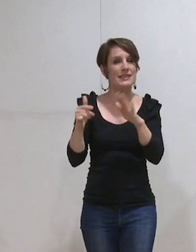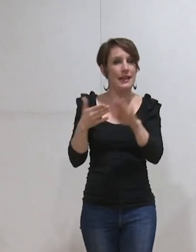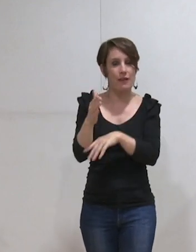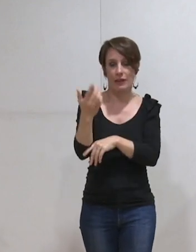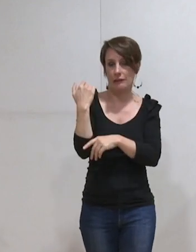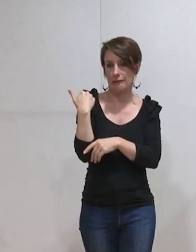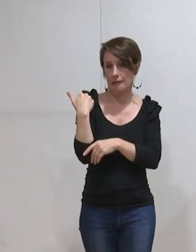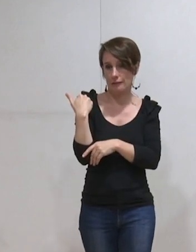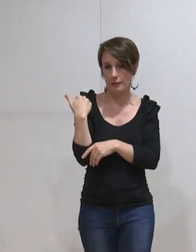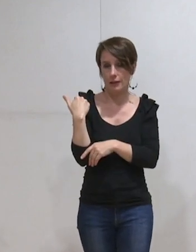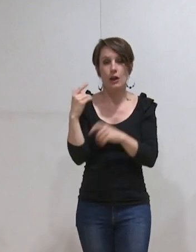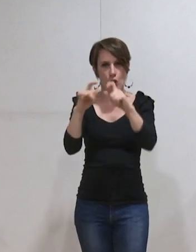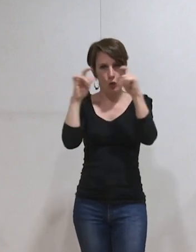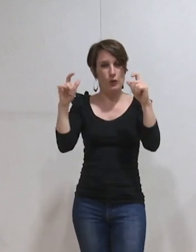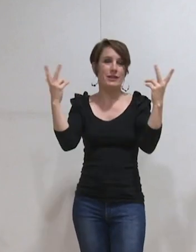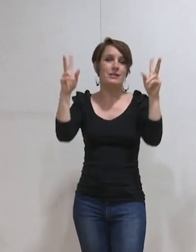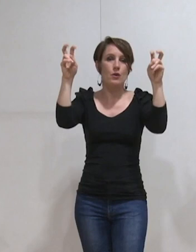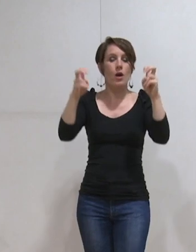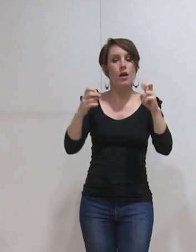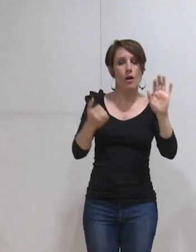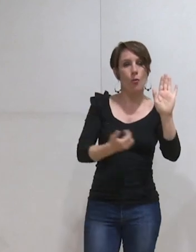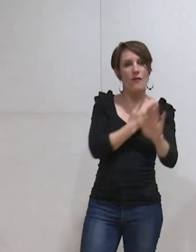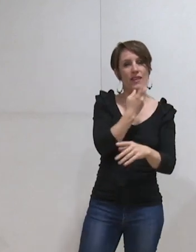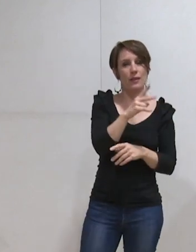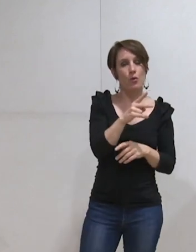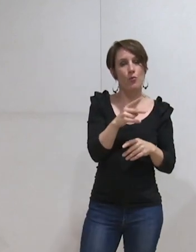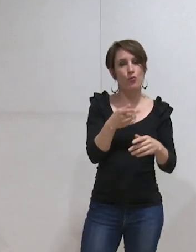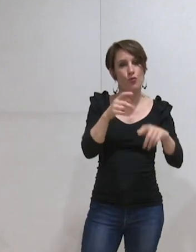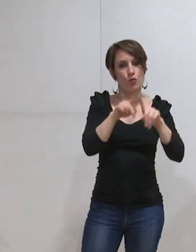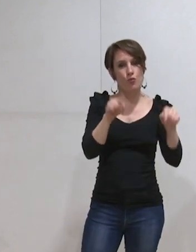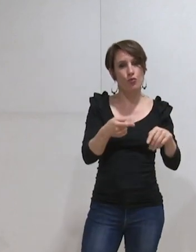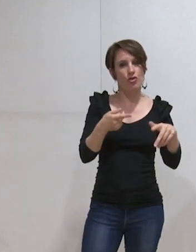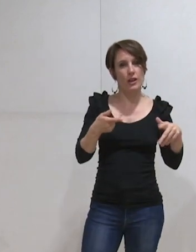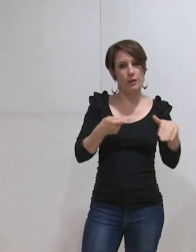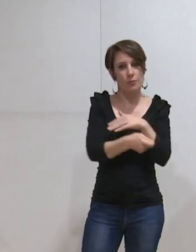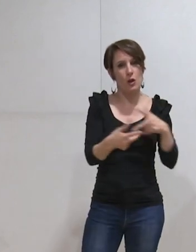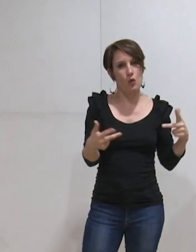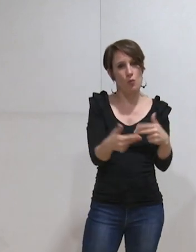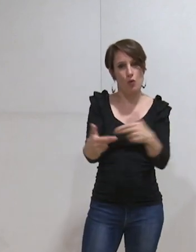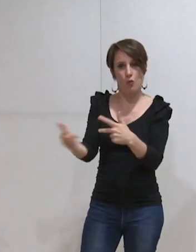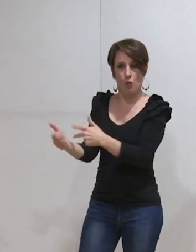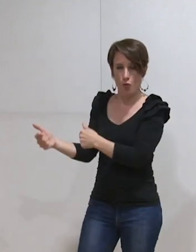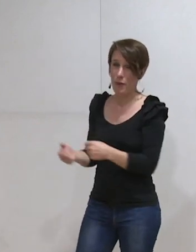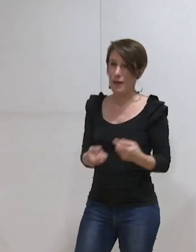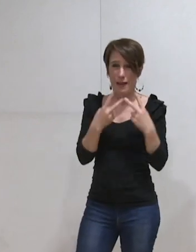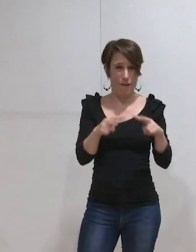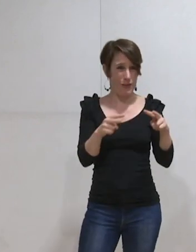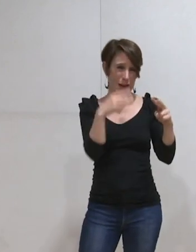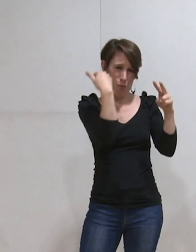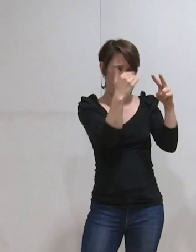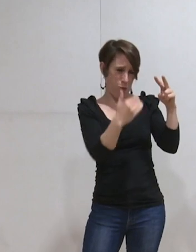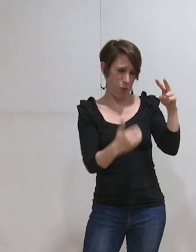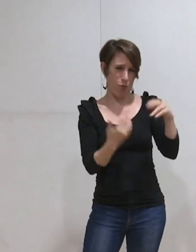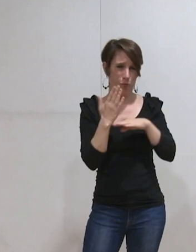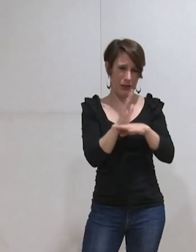budgétaires hein c'est le dans le titre de l'article du Monde beaucoup de villes sont citées beaucoup de villes gérées par